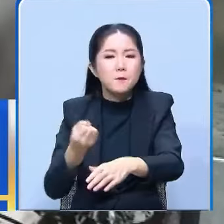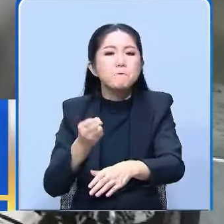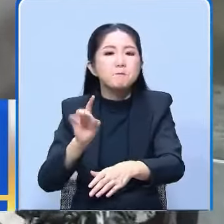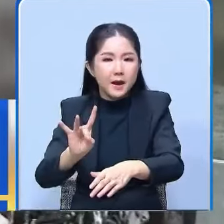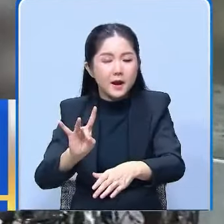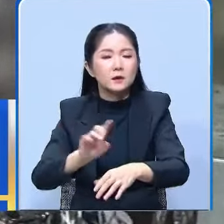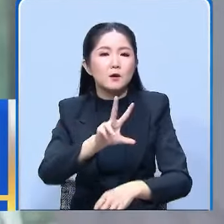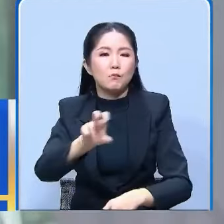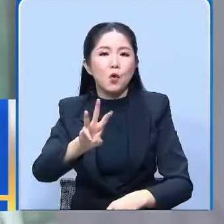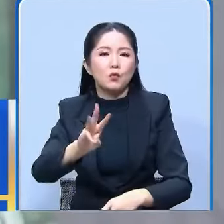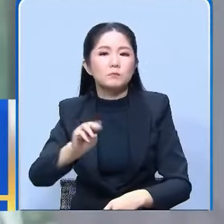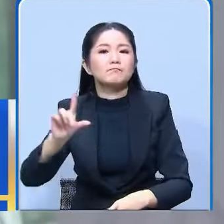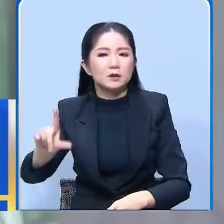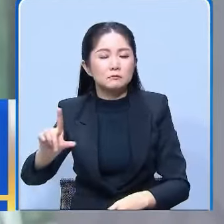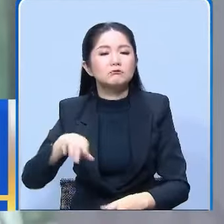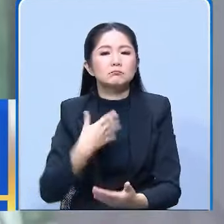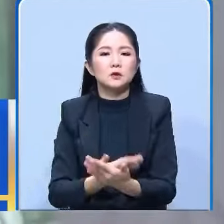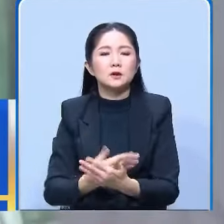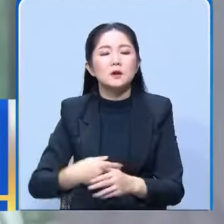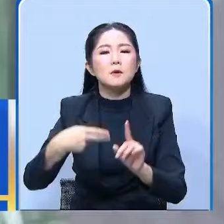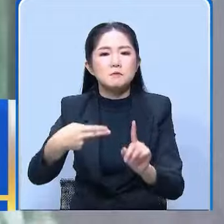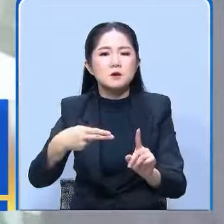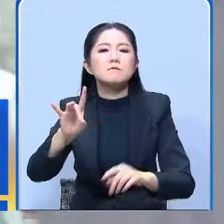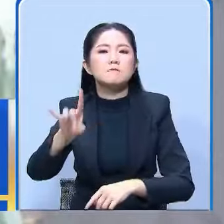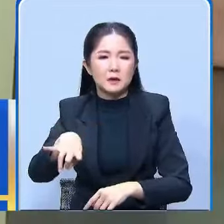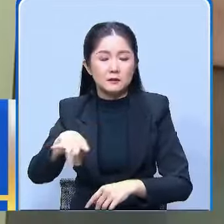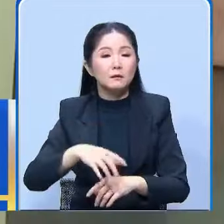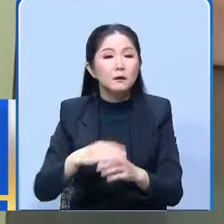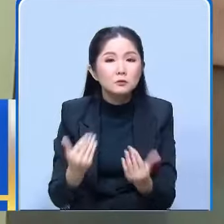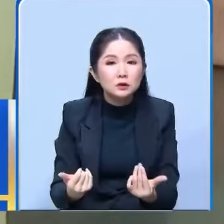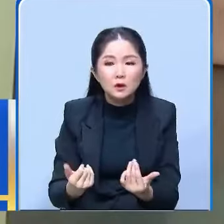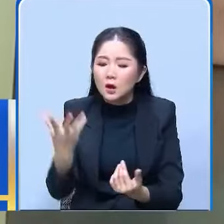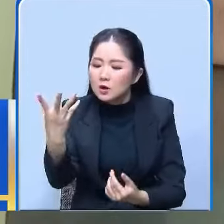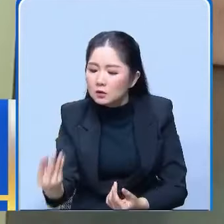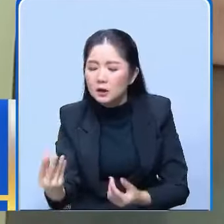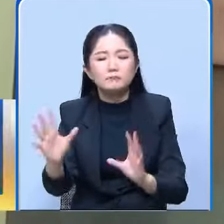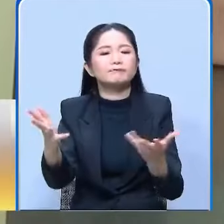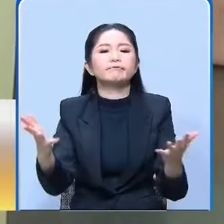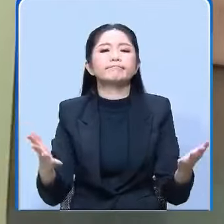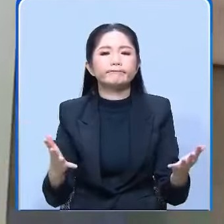360ลิตรนะคะเหมาไปตอนนั้นเป็นเงิน 18,000 บาทแล้วก็ตอนนี้ไม่มีเหลือขายที่ร้านแล้วค่ะ